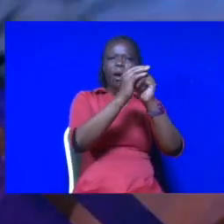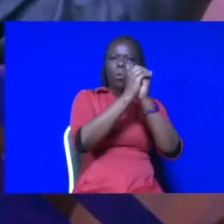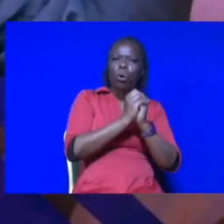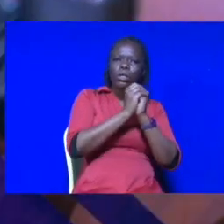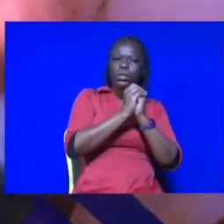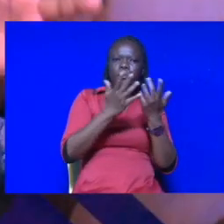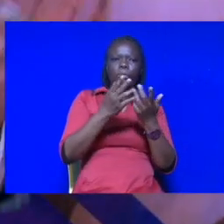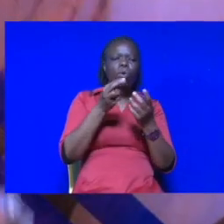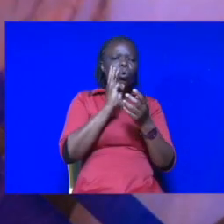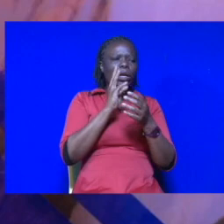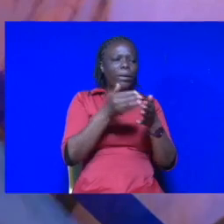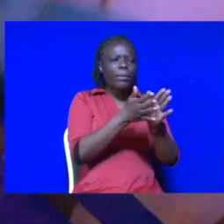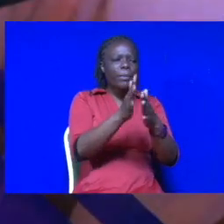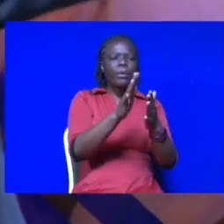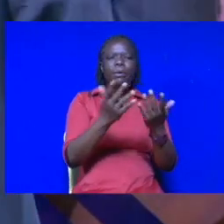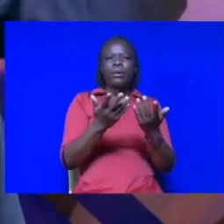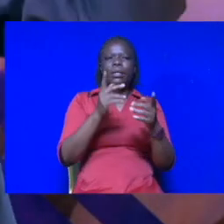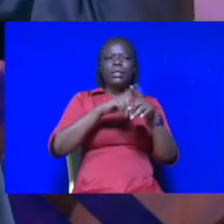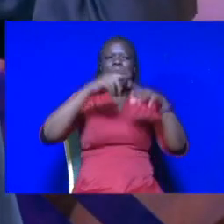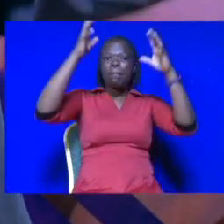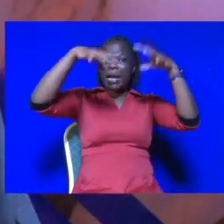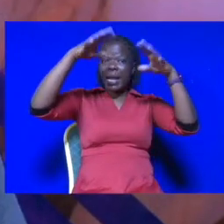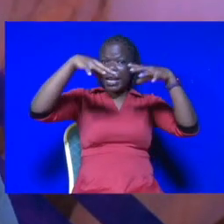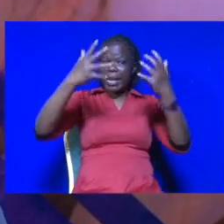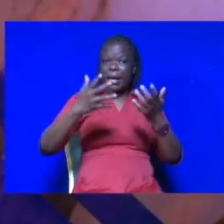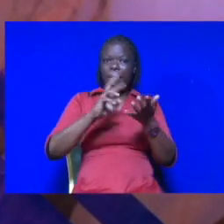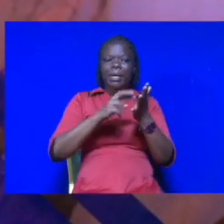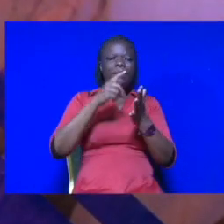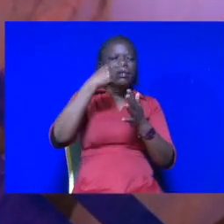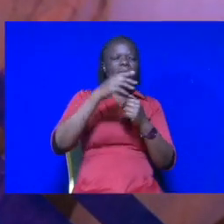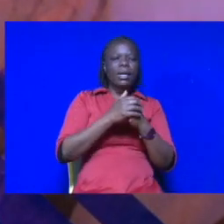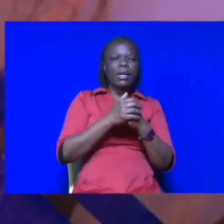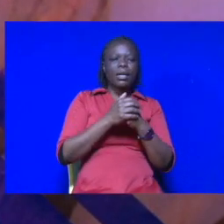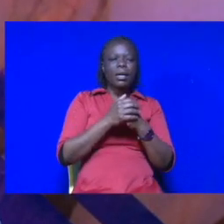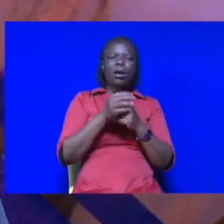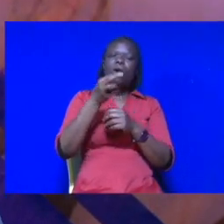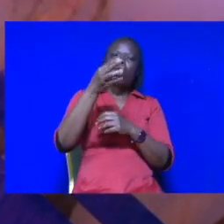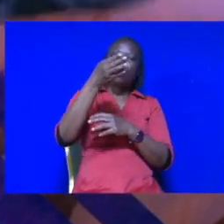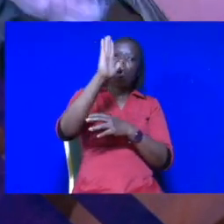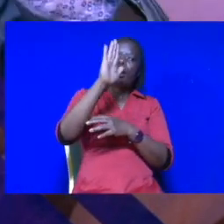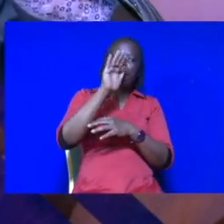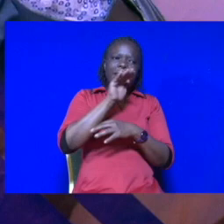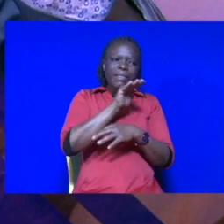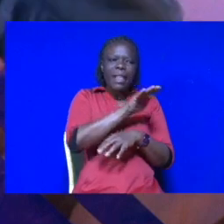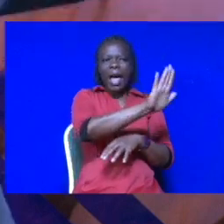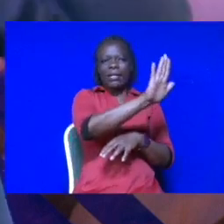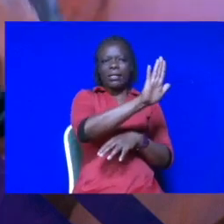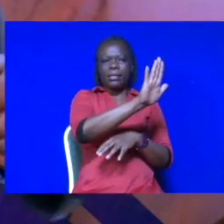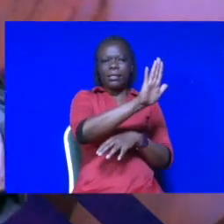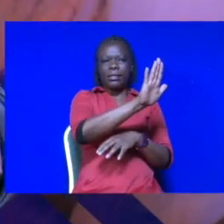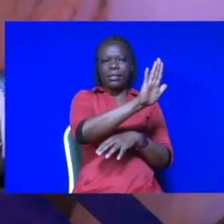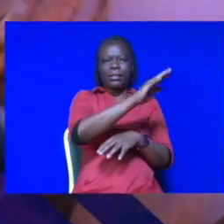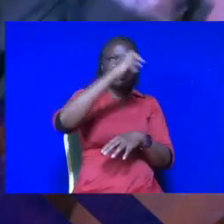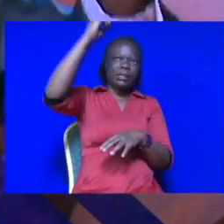mto unaopitisha maji. Mvua zinaponyesha wanasema kwamba Mungu wao, Mungu